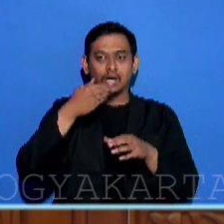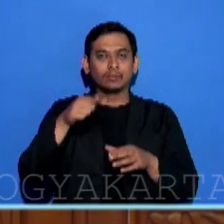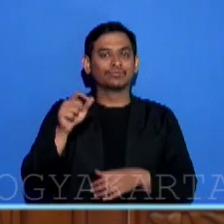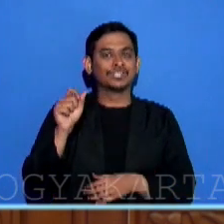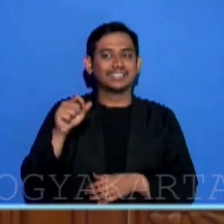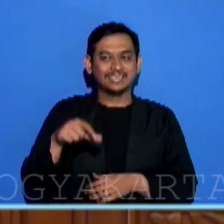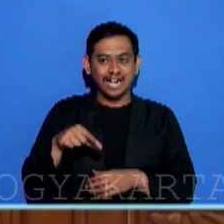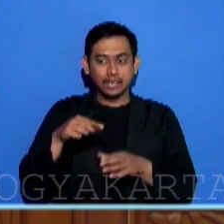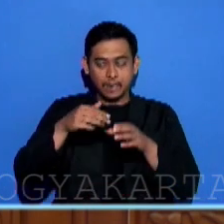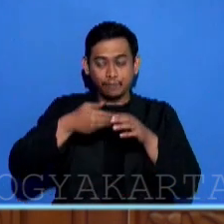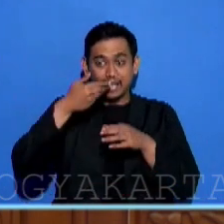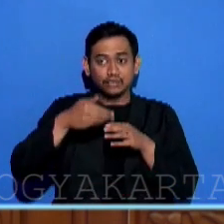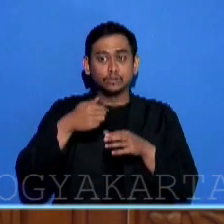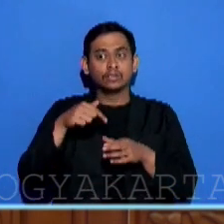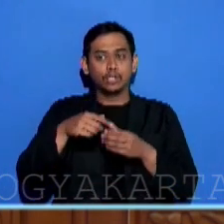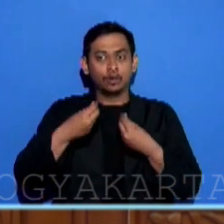mirahah